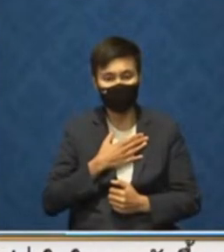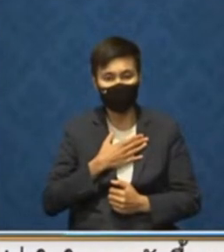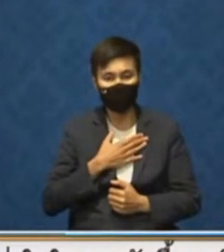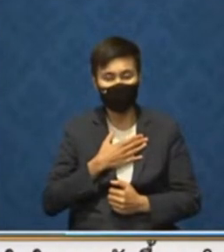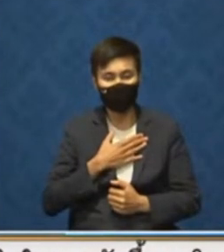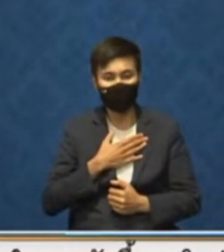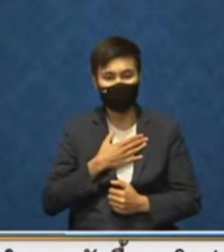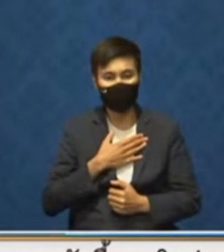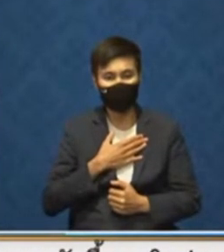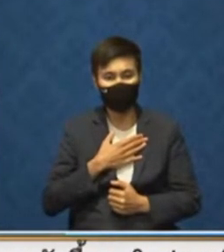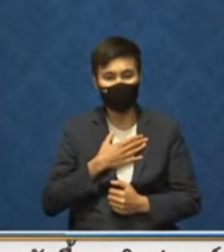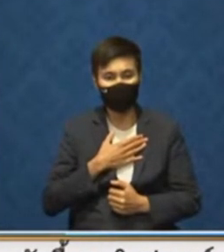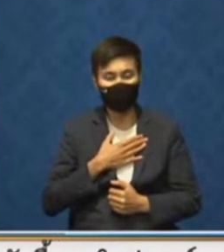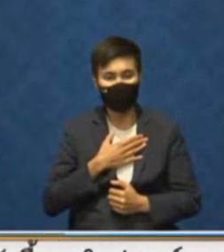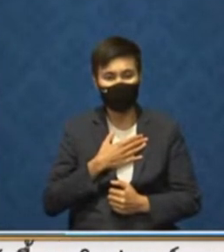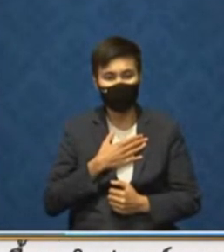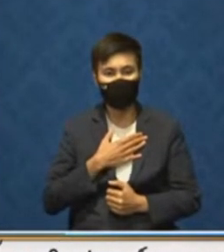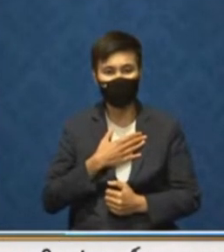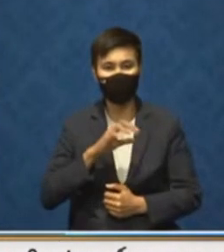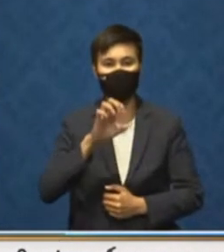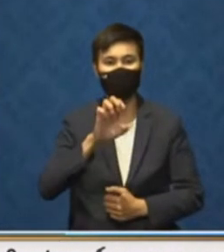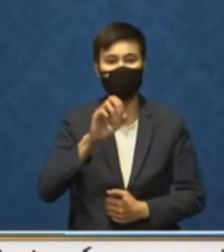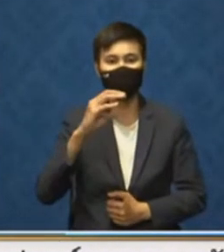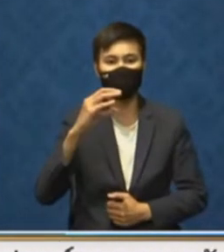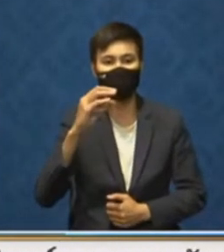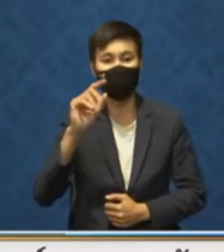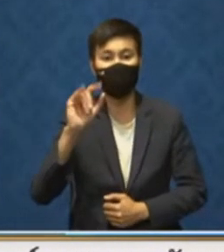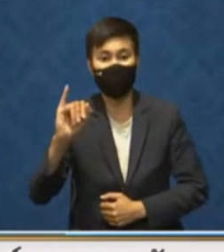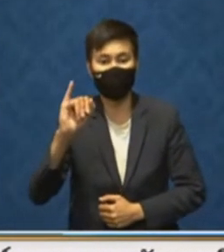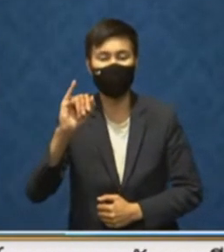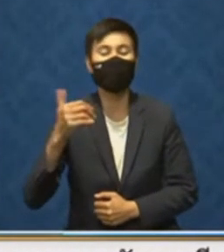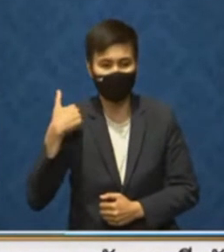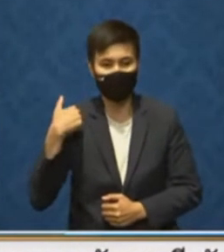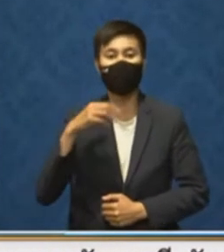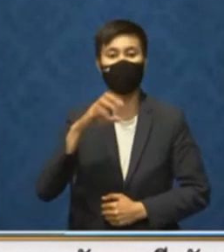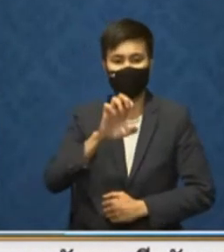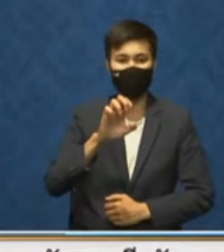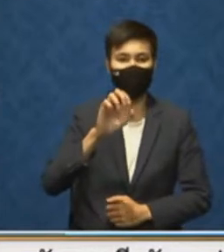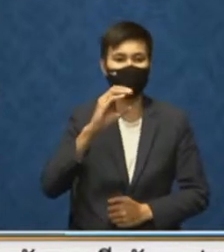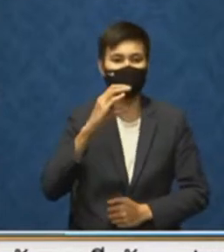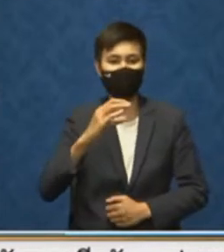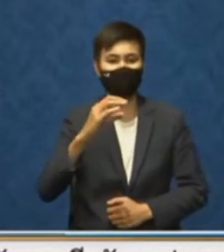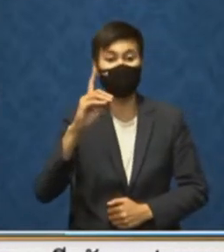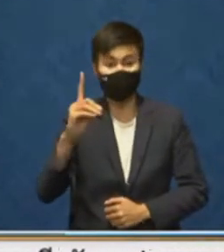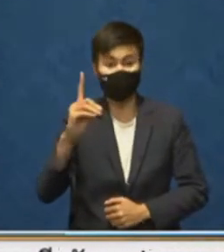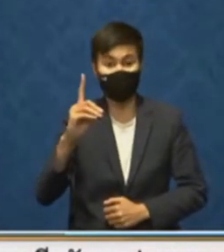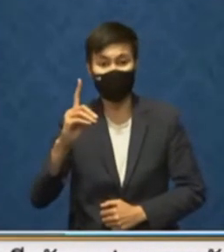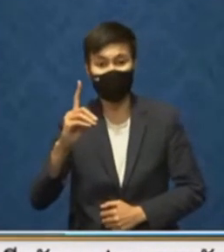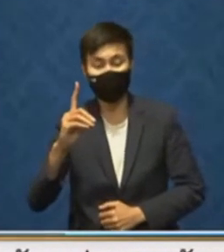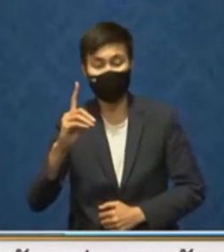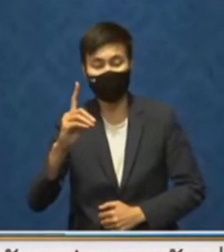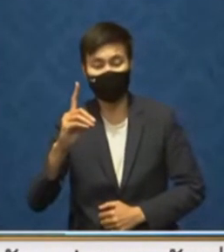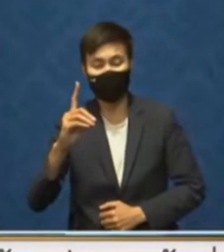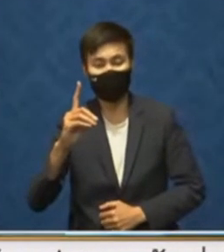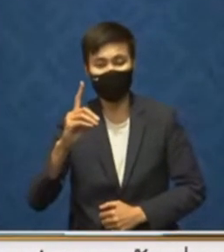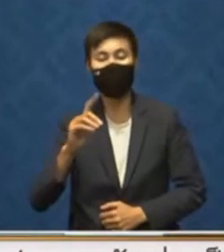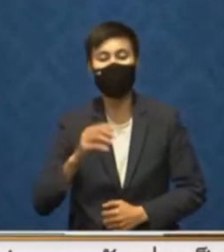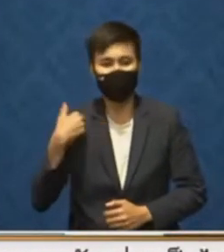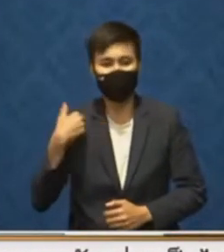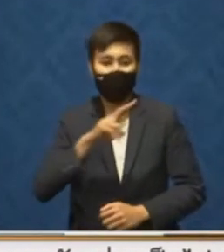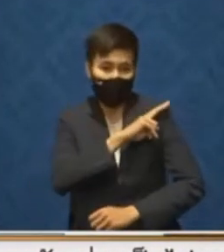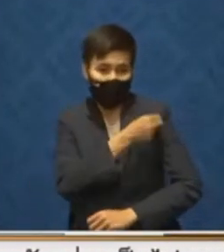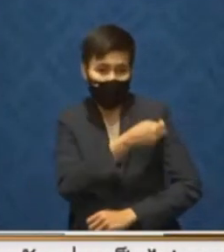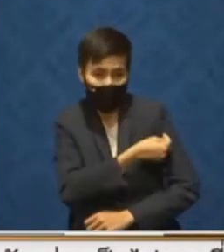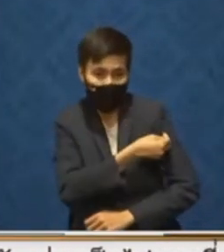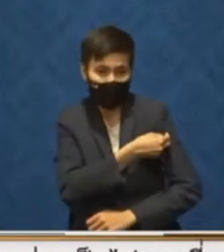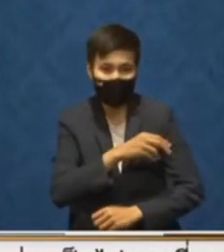ข้าวบาร์เลย์ของเมืองไทยนะครับอีซีไอถ้ามีอีซีดีเมืองกันข้างทางออกและมีทุกการแพทย์เขาวงจร